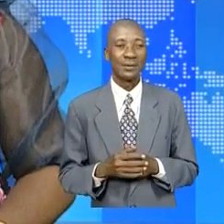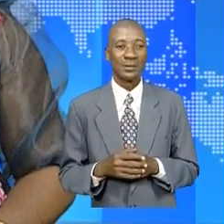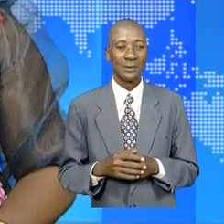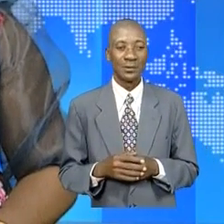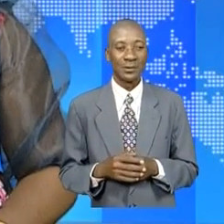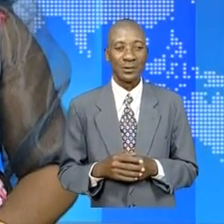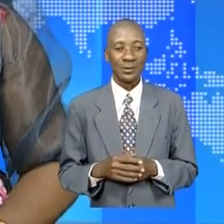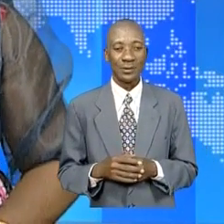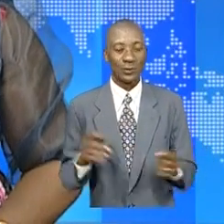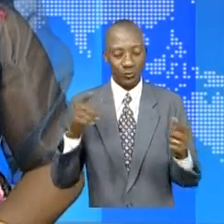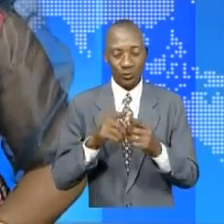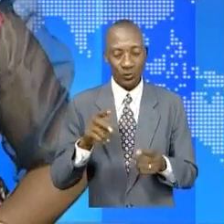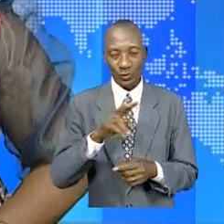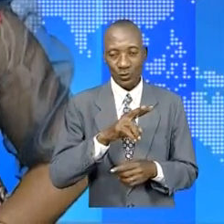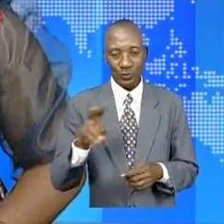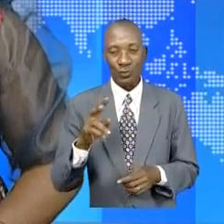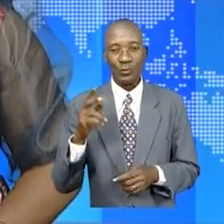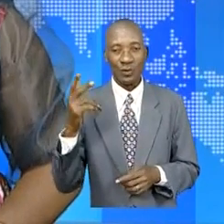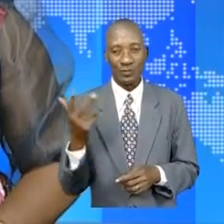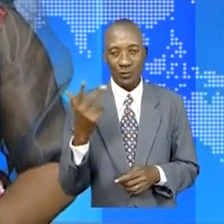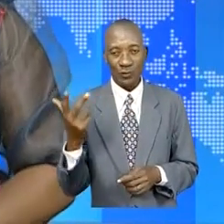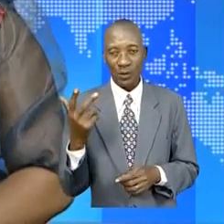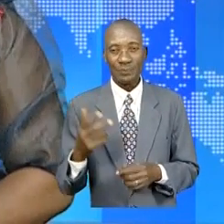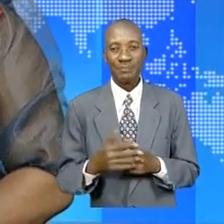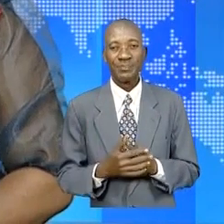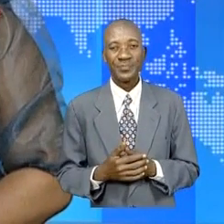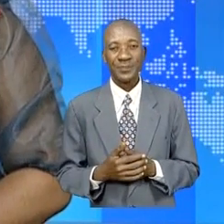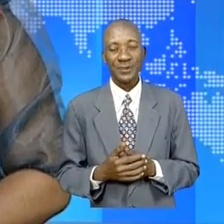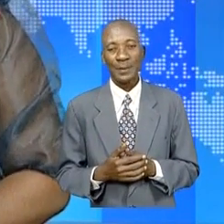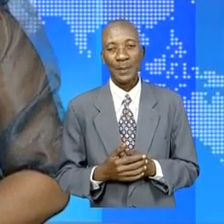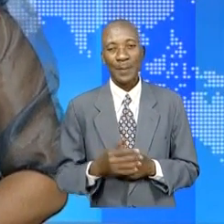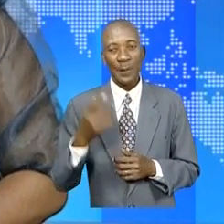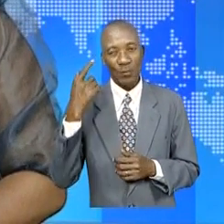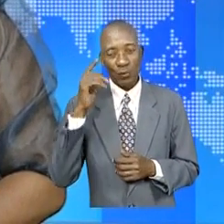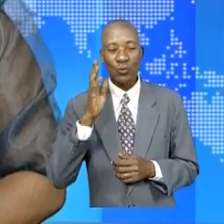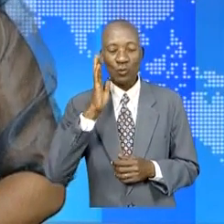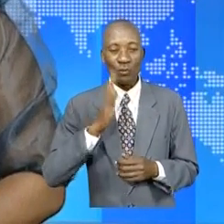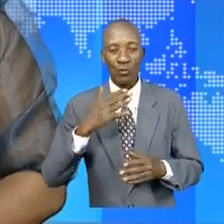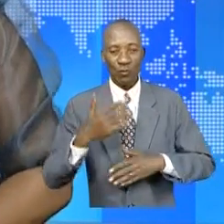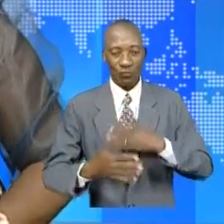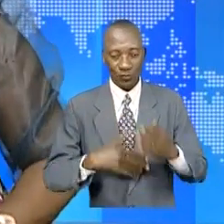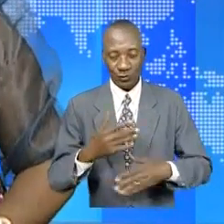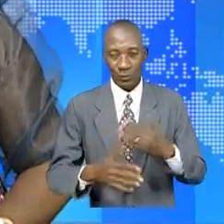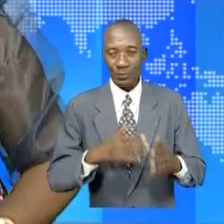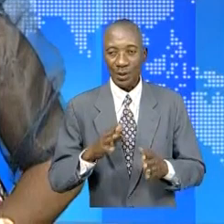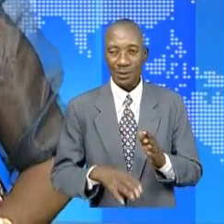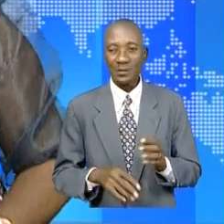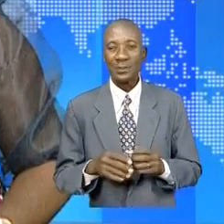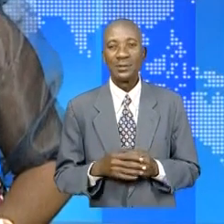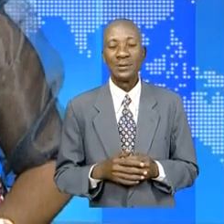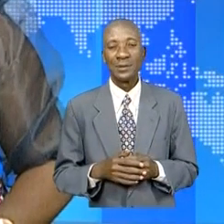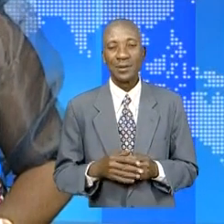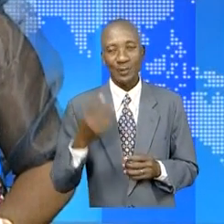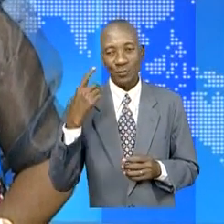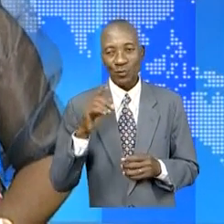2022-2023. En effet, afin de renforcer l'unité du continent et de préserver le climat de fraternité en